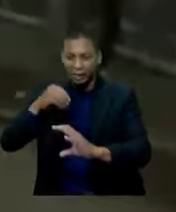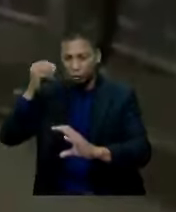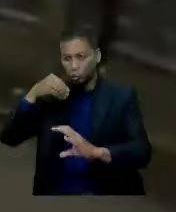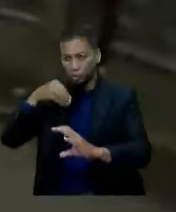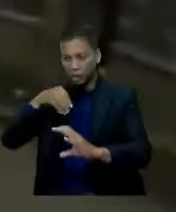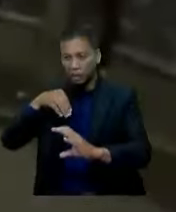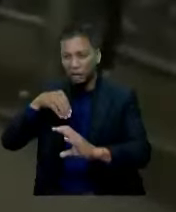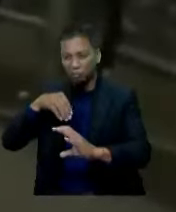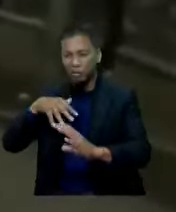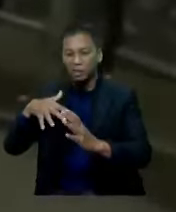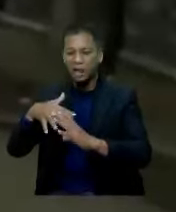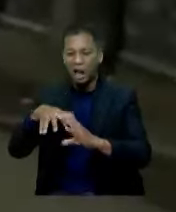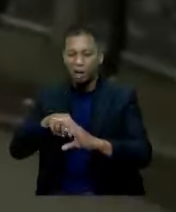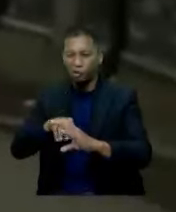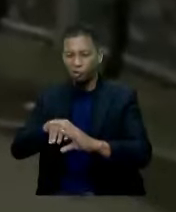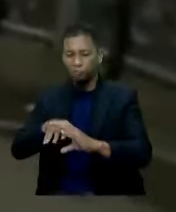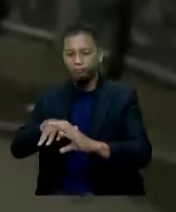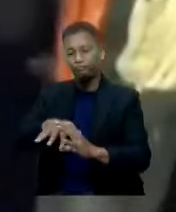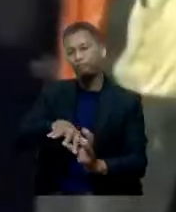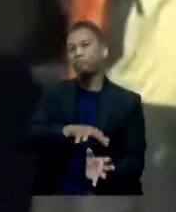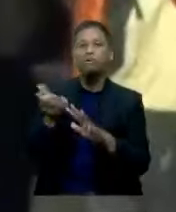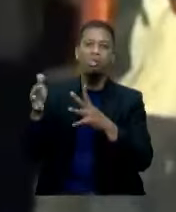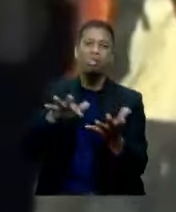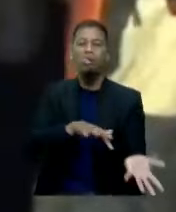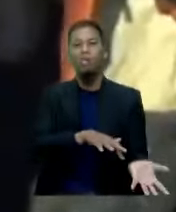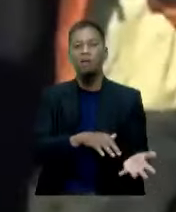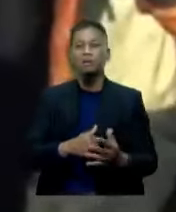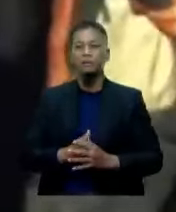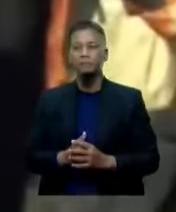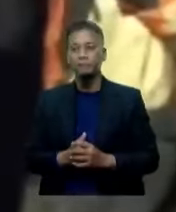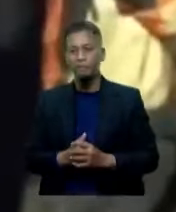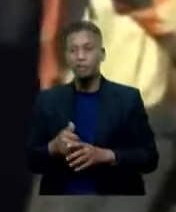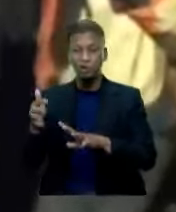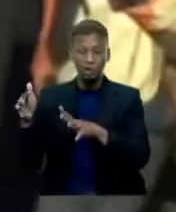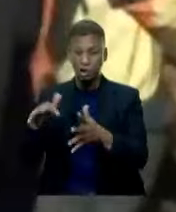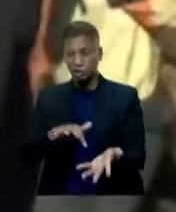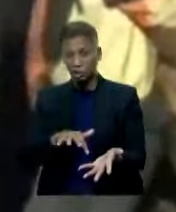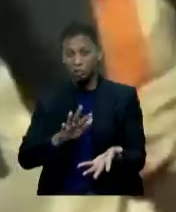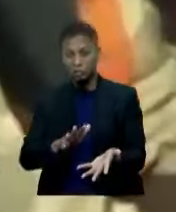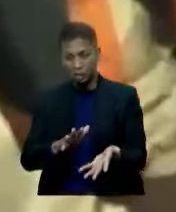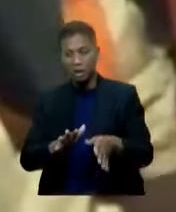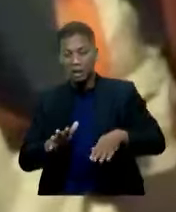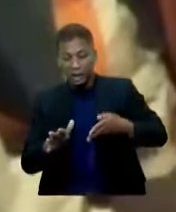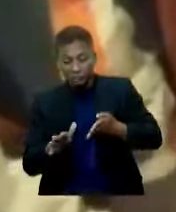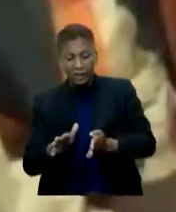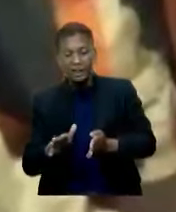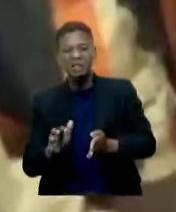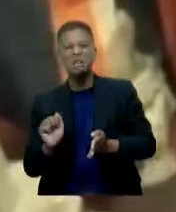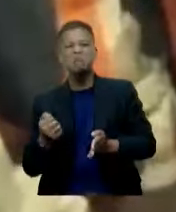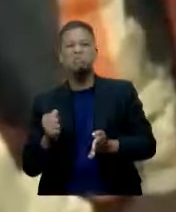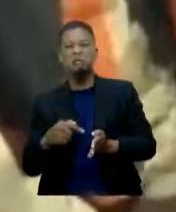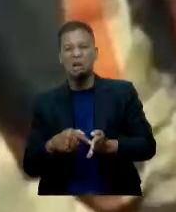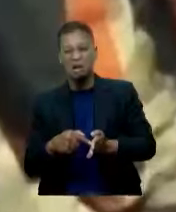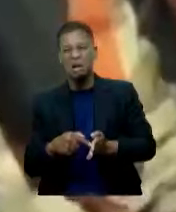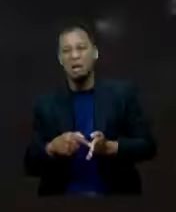Pasca tertimpa material tebing yang longsor, jalan penghubung ke wilayah Lembang dan Kota Bandung tidak bisa dilewati kendaraan. Evakuasi material tebing